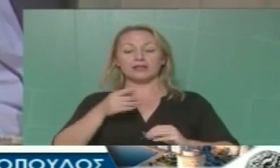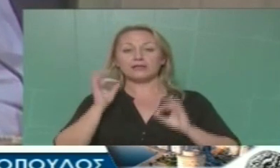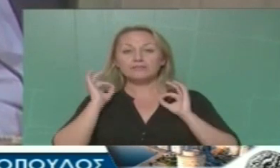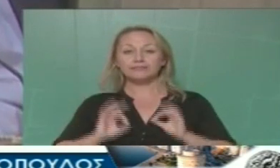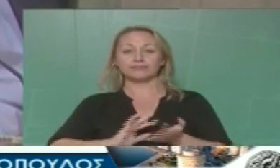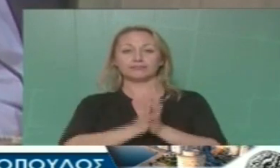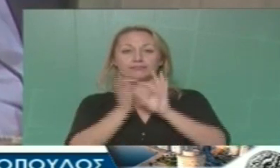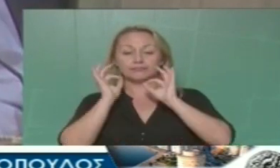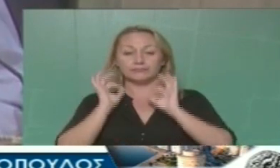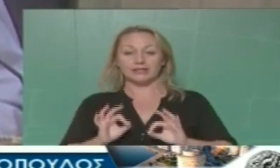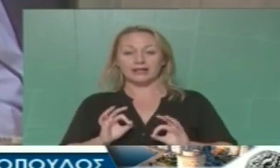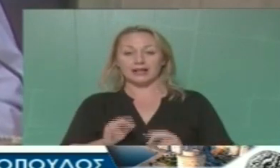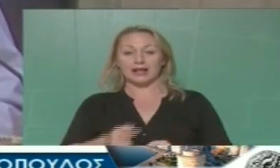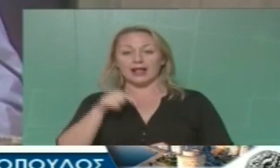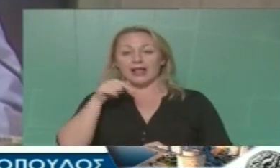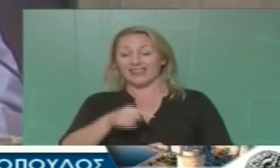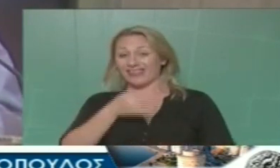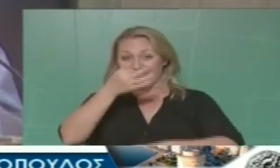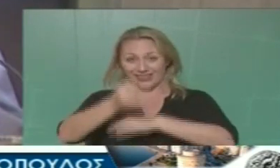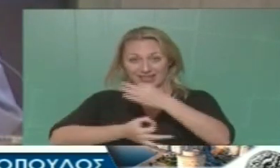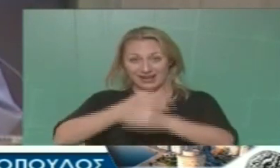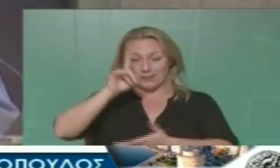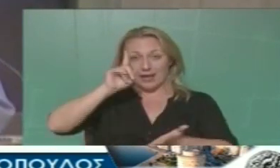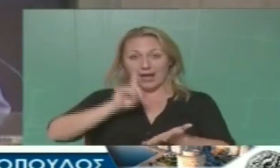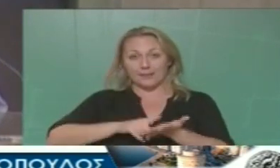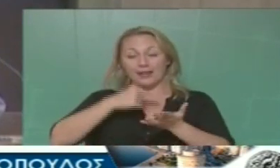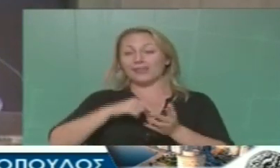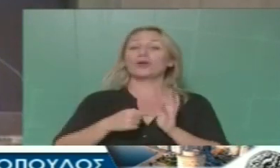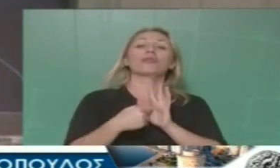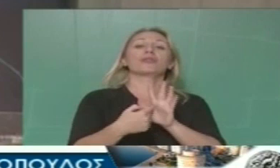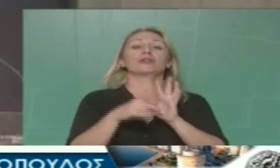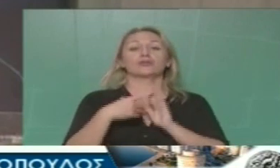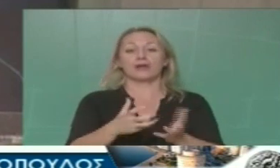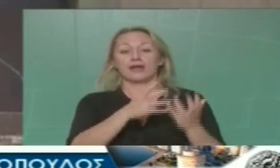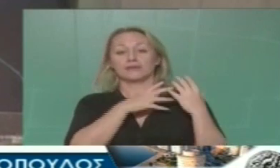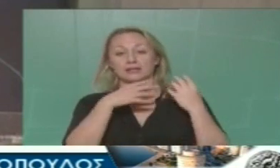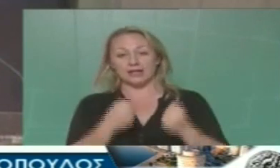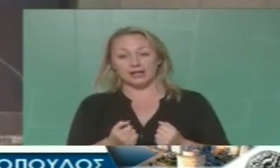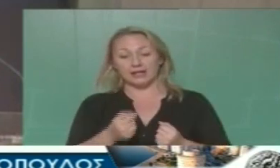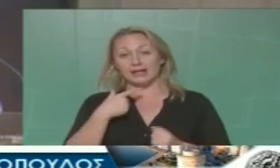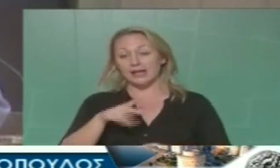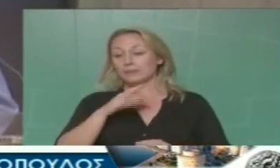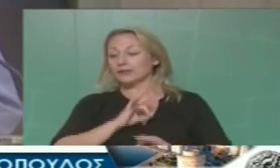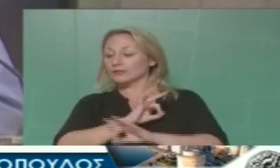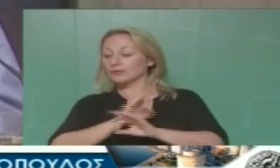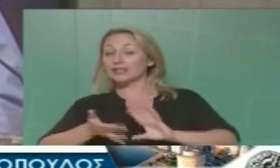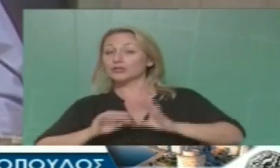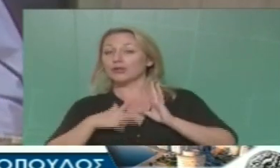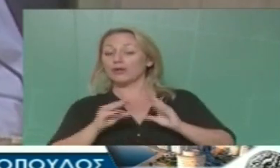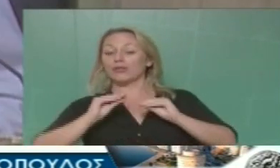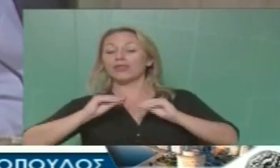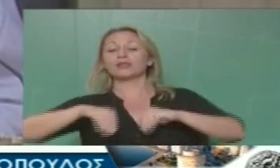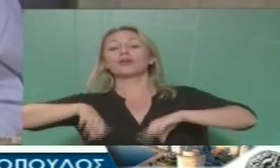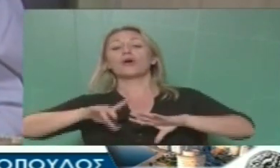πράξη. Δεν τα λέμε όλα αυτά απλά για να καταδείξουμε τις ευθύνες ή ότι επιβεβαιωθήκαμε ή για να κάνουμε μάθημα ιστορίας.